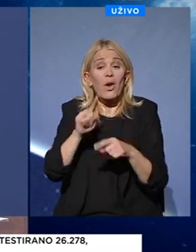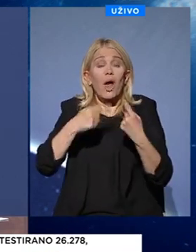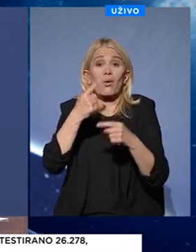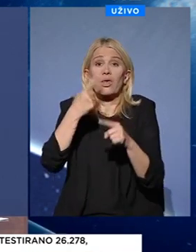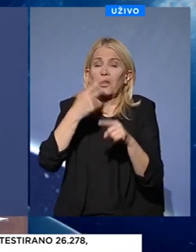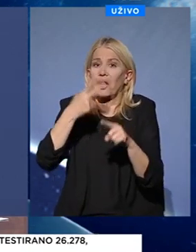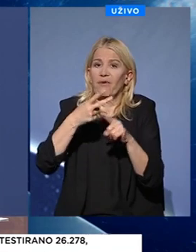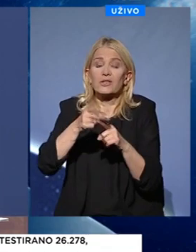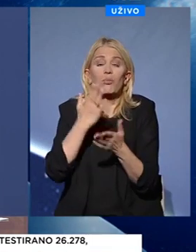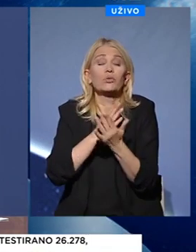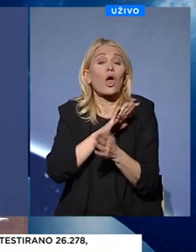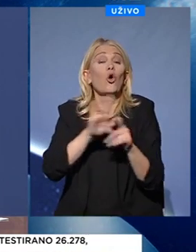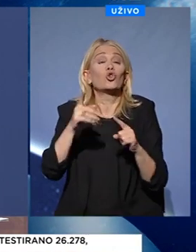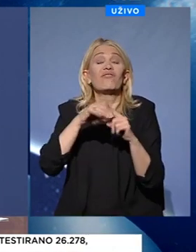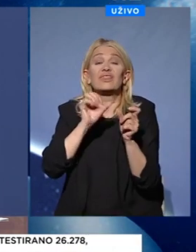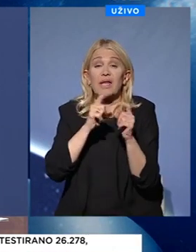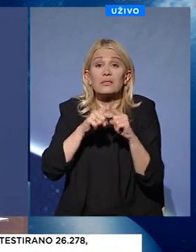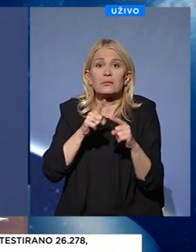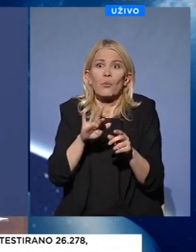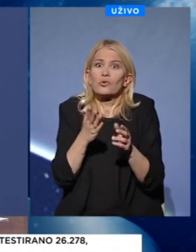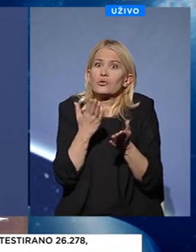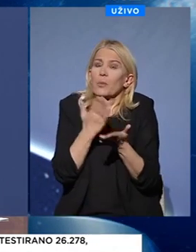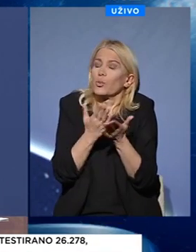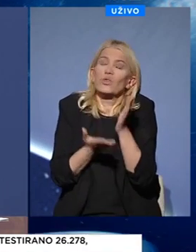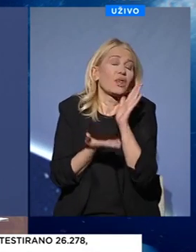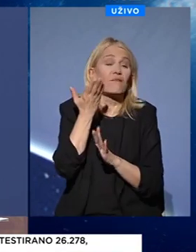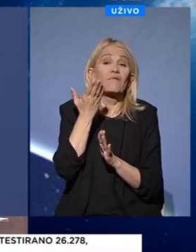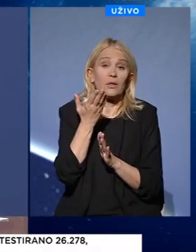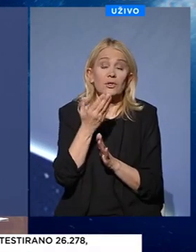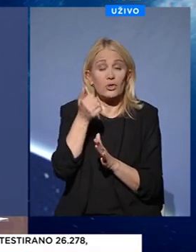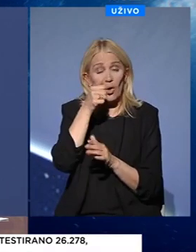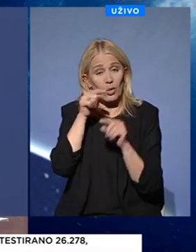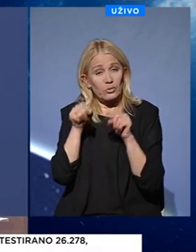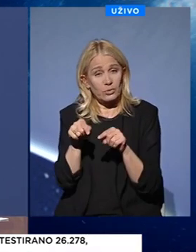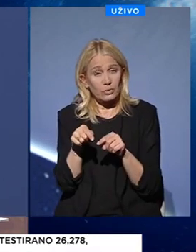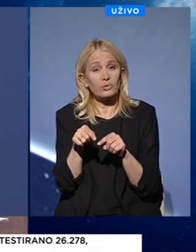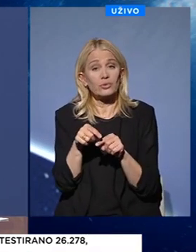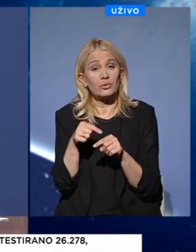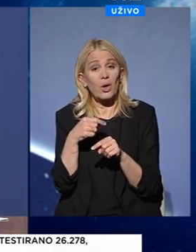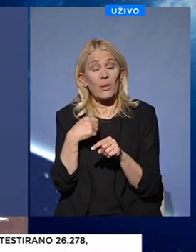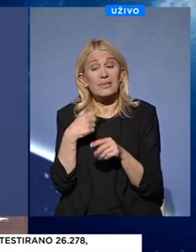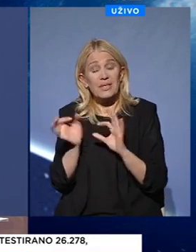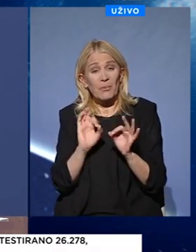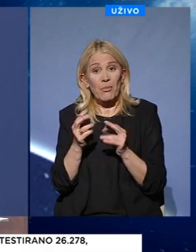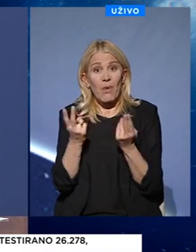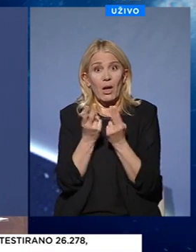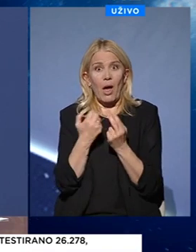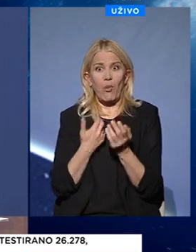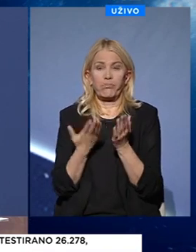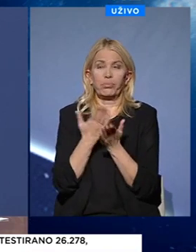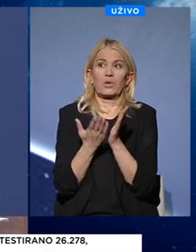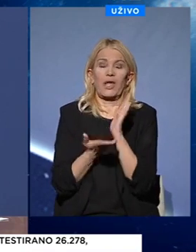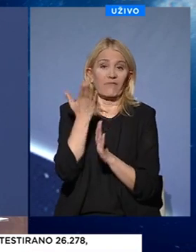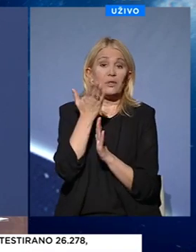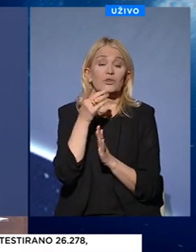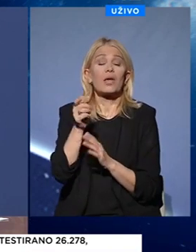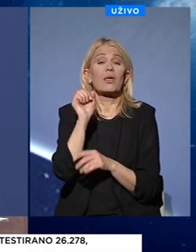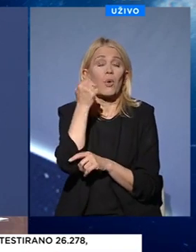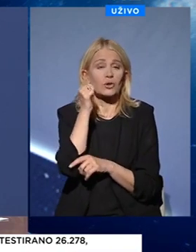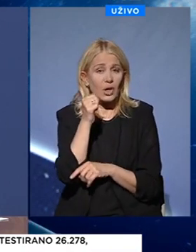ako budu gotovi testovi, neće njih biti više. Ono što mi se pripremamo kao da će ih biti više. I u